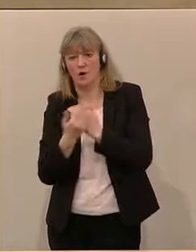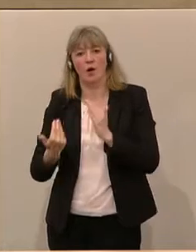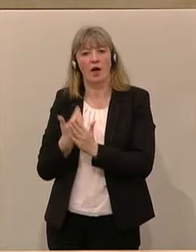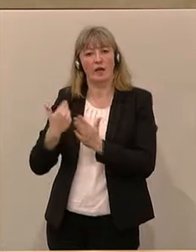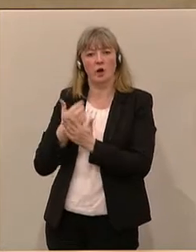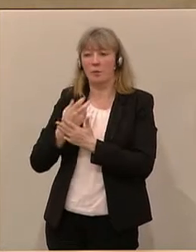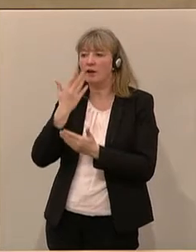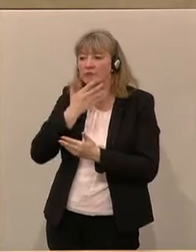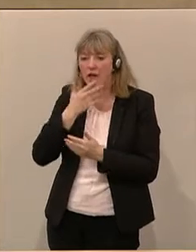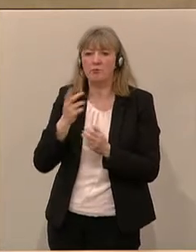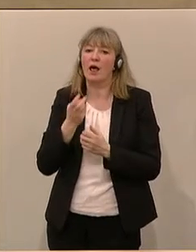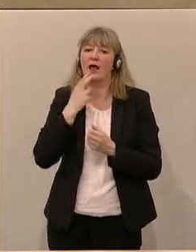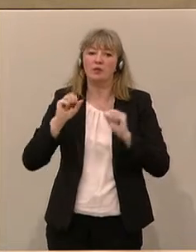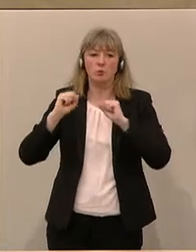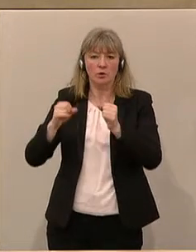erneuerbare Wärme,